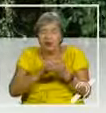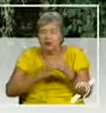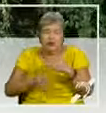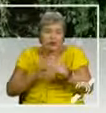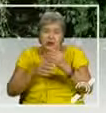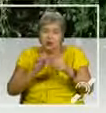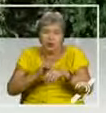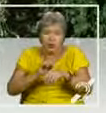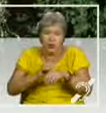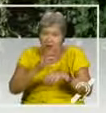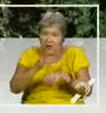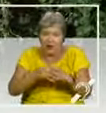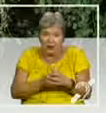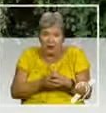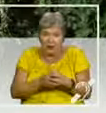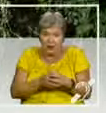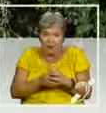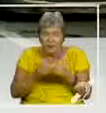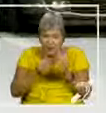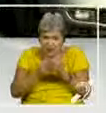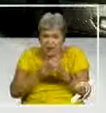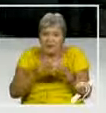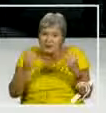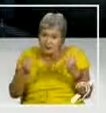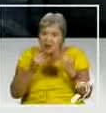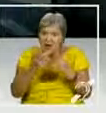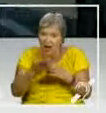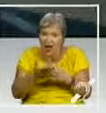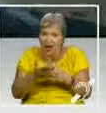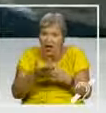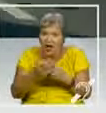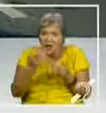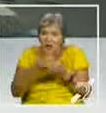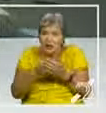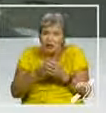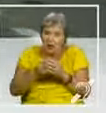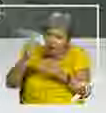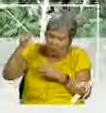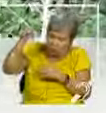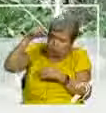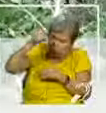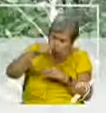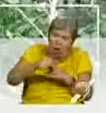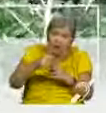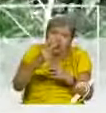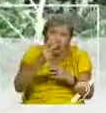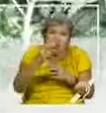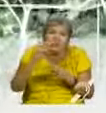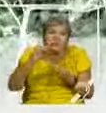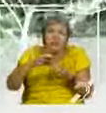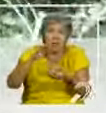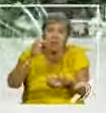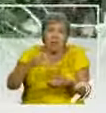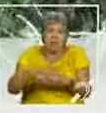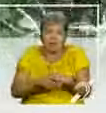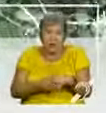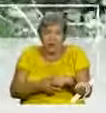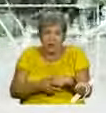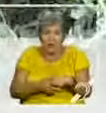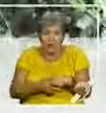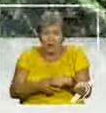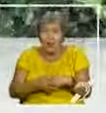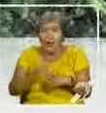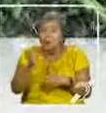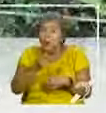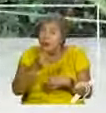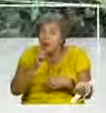medicale. Misiune dificilă? Da, destul de dificilă, ținând cont că una din autoturisme deja a plonjat în apă.